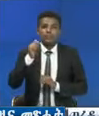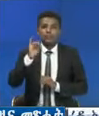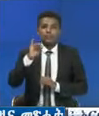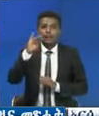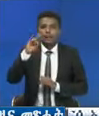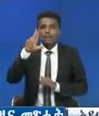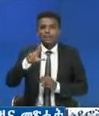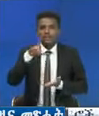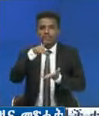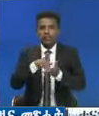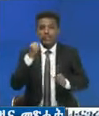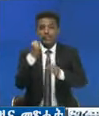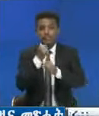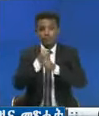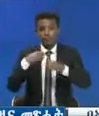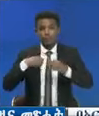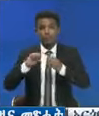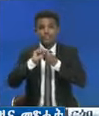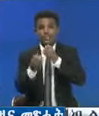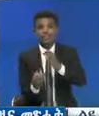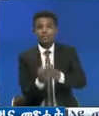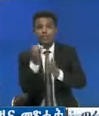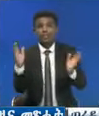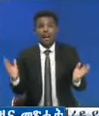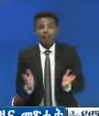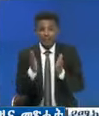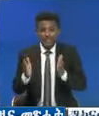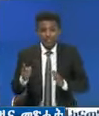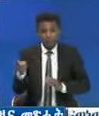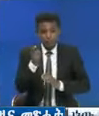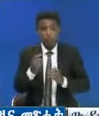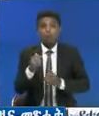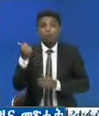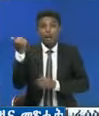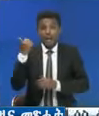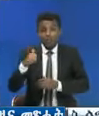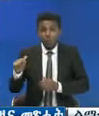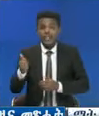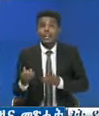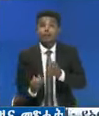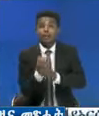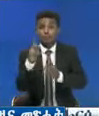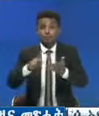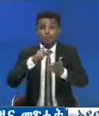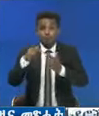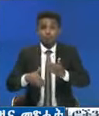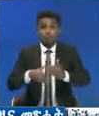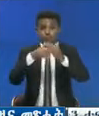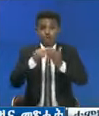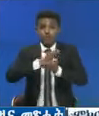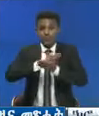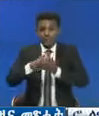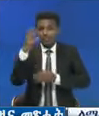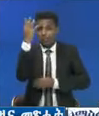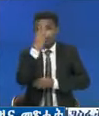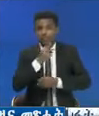በእንጅባራ ከተማ እየተሰሩ ያሉ መሰረተ ልማቶች አበራታች ቢሆኑም በአረንጓዴ ልማት ፕሮጀክቶች ግንባታና በጽዳትና